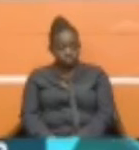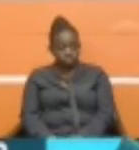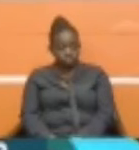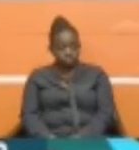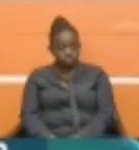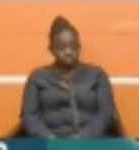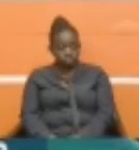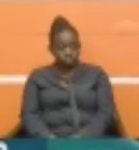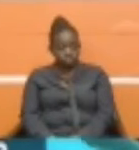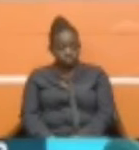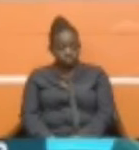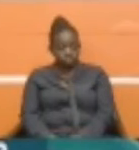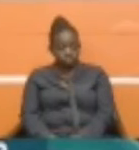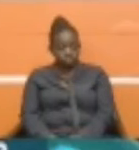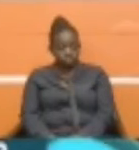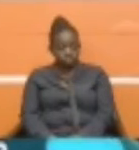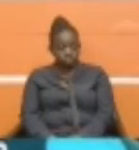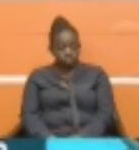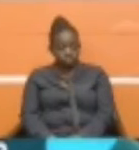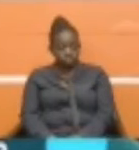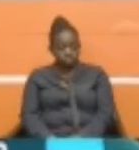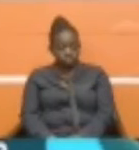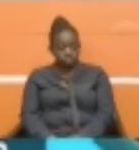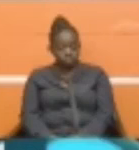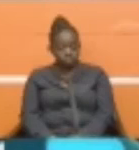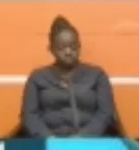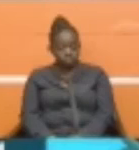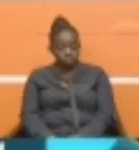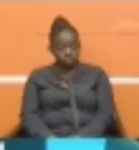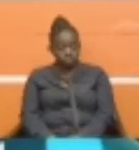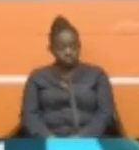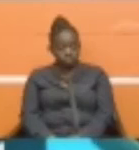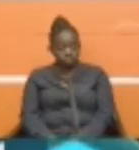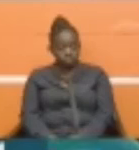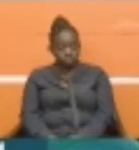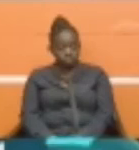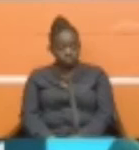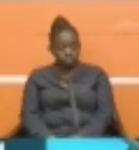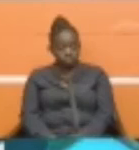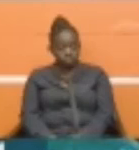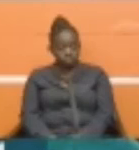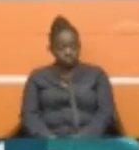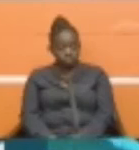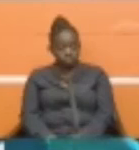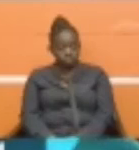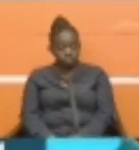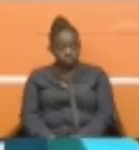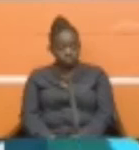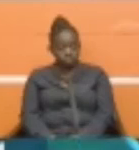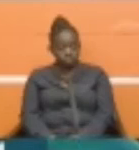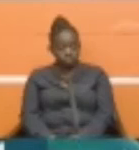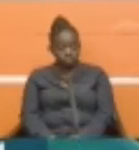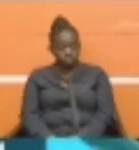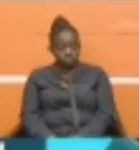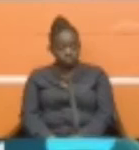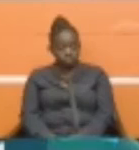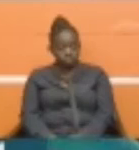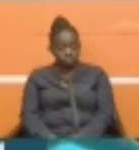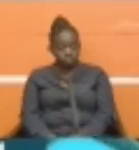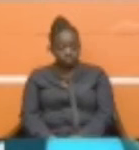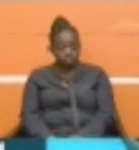Liverpool, Manchester City 6 mu 3, Aston Villa 5 mu 5, Tottenham 5 mu 3 nga Manchester United erina 8 mu 7. Nottingham